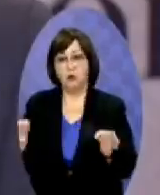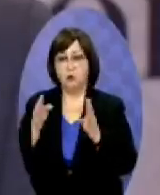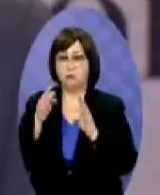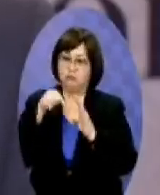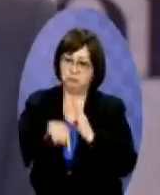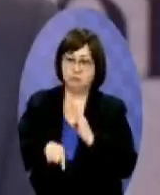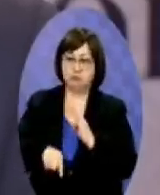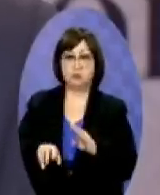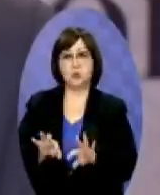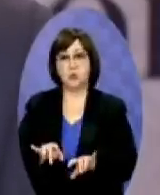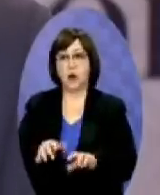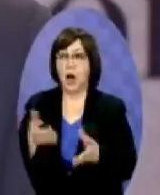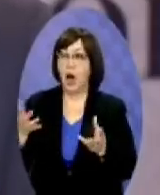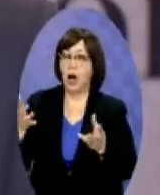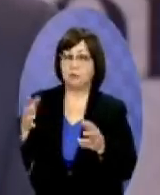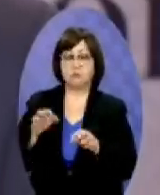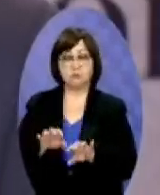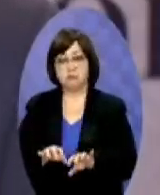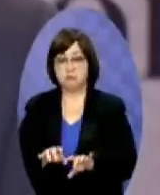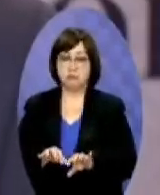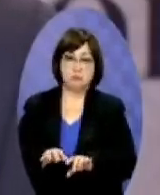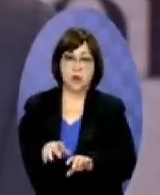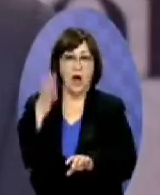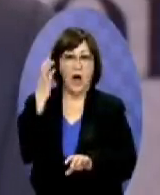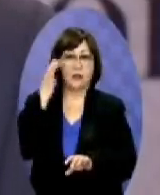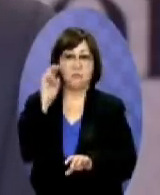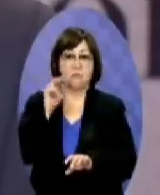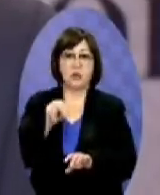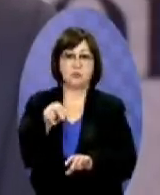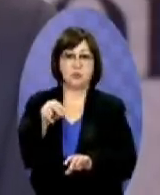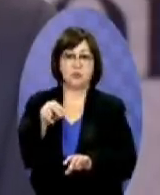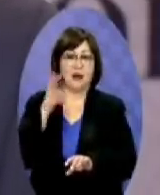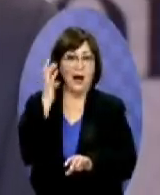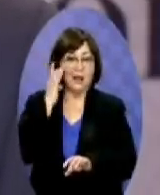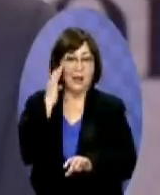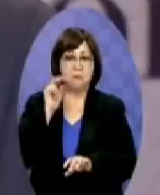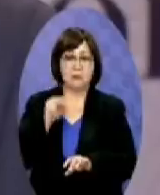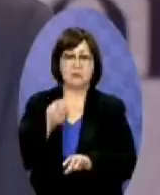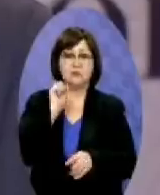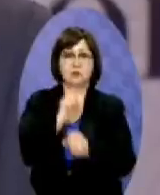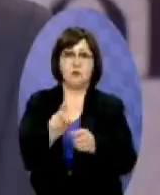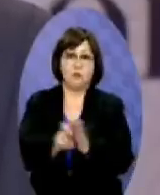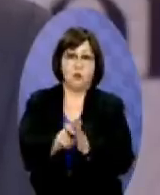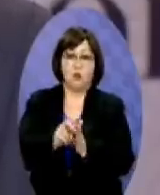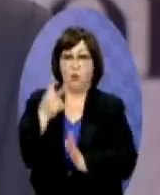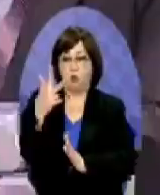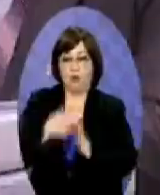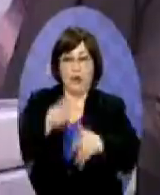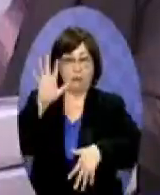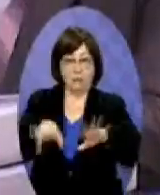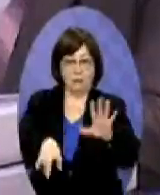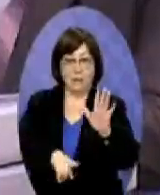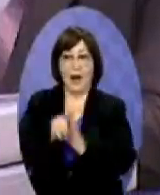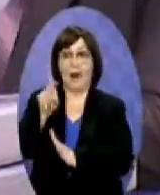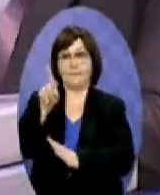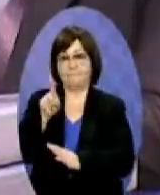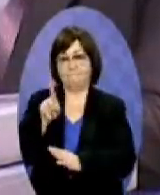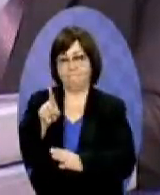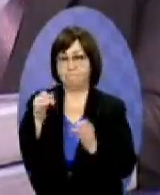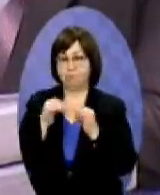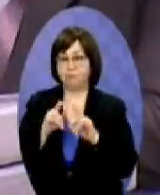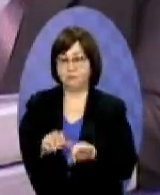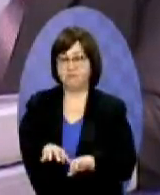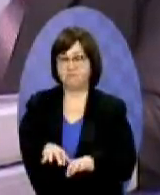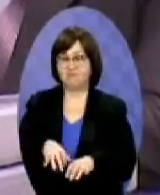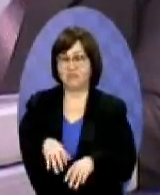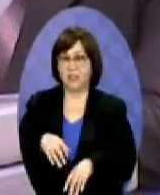бүрээс эсвэл аль ч сумаас гадаад паспортоо захиалах боломжтой болж байгаа. Энэ үйлчлэгийг бид 3 сарын 15-наас эхлүүлэхээр ажиллаж байгаа. Өнгөрсөн онд иргэний үртгэлийн багц